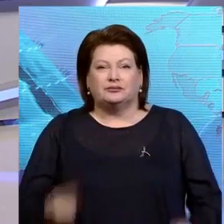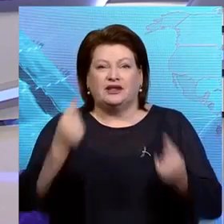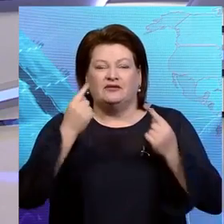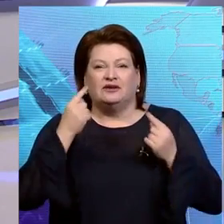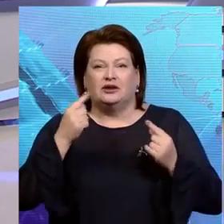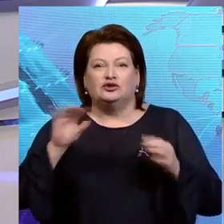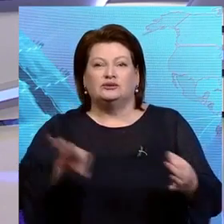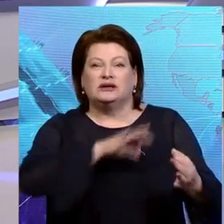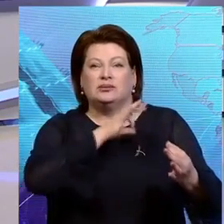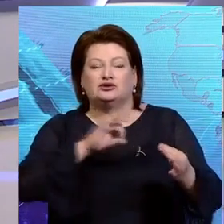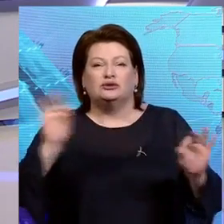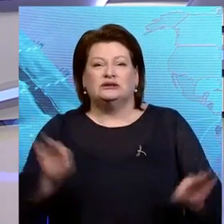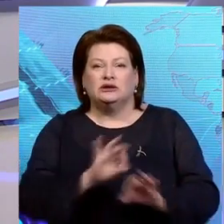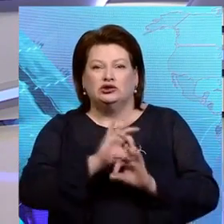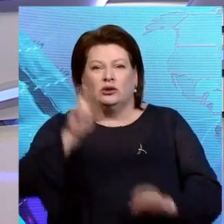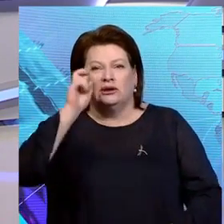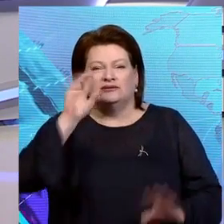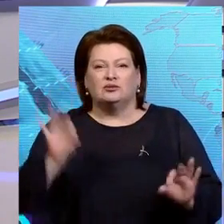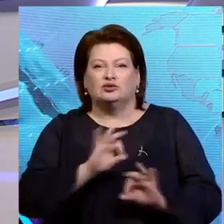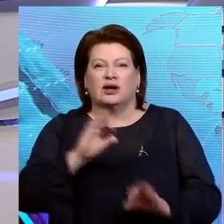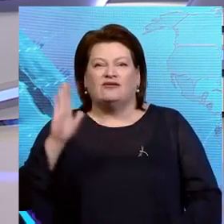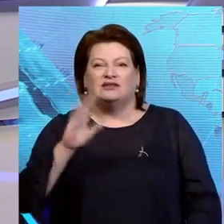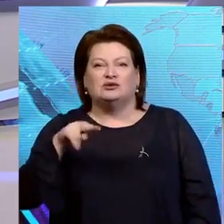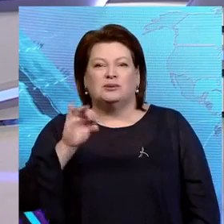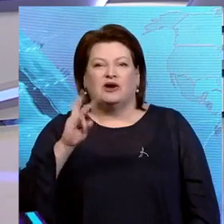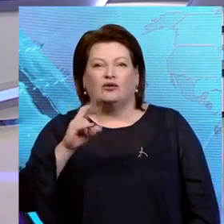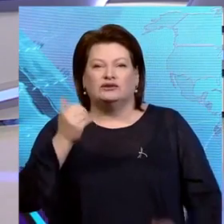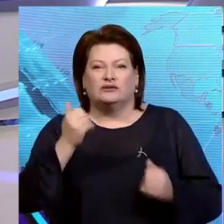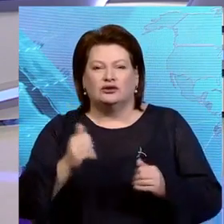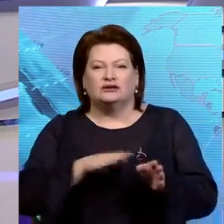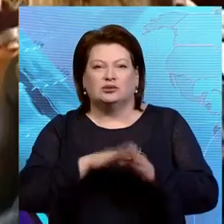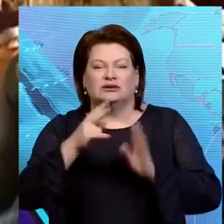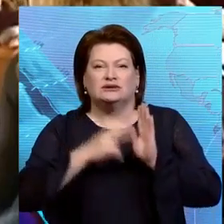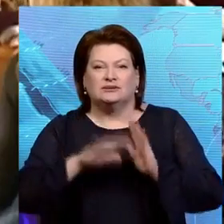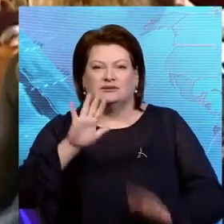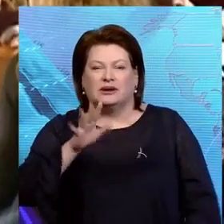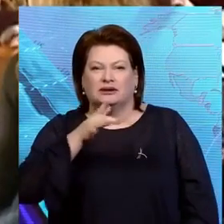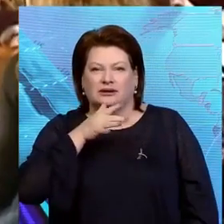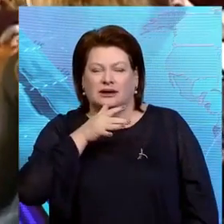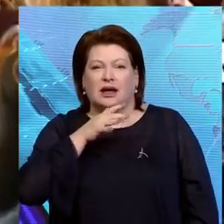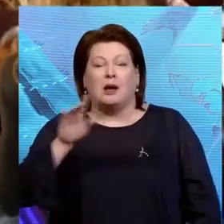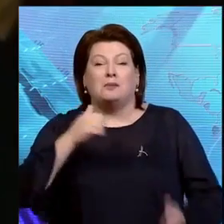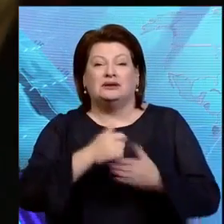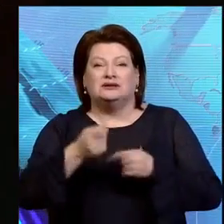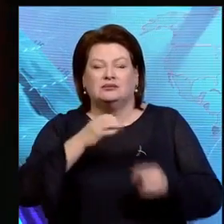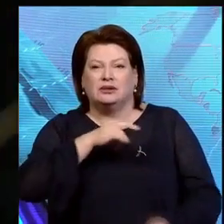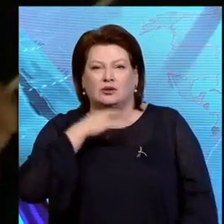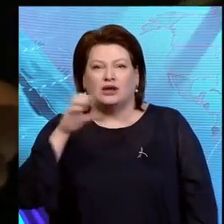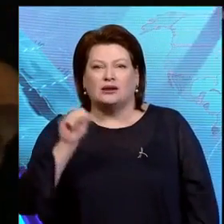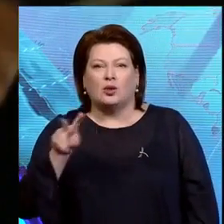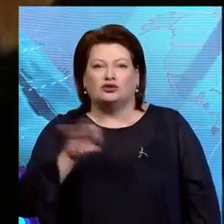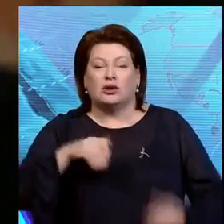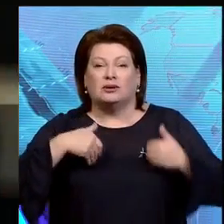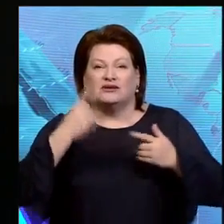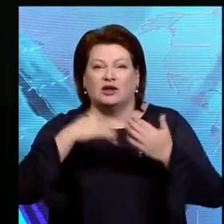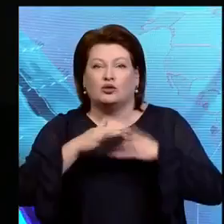Выдающемуся скрипачу и дирижеру, всемирно известному музыканту Владимиру Спивакову сегодня исполнилось 75 лет. Президент Беларуси Александр Лукашенко